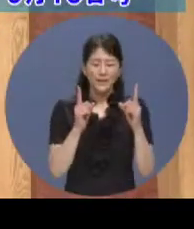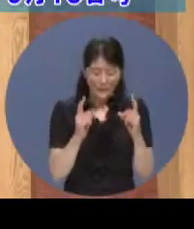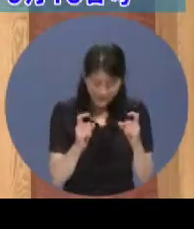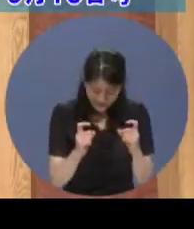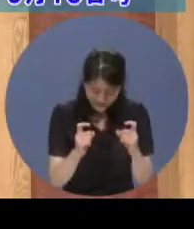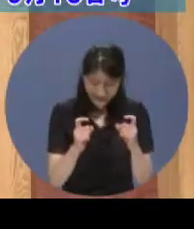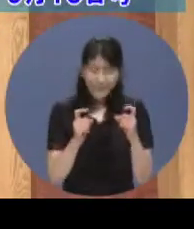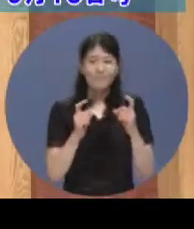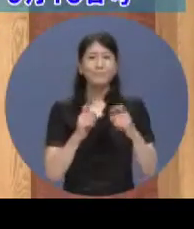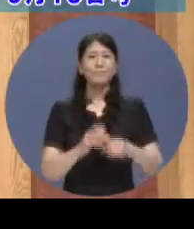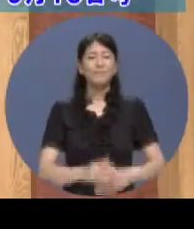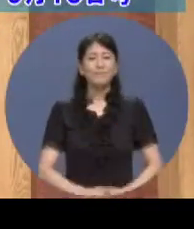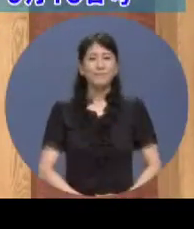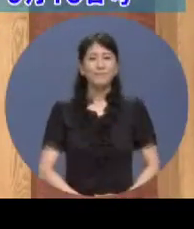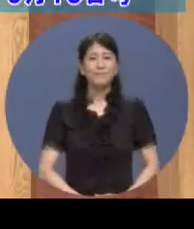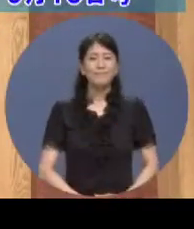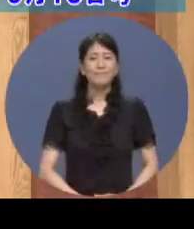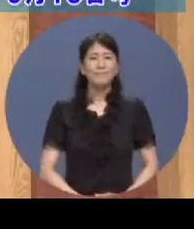こんにちは。